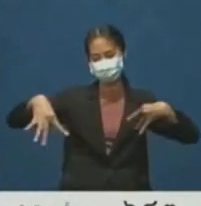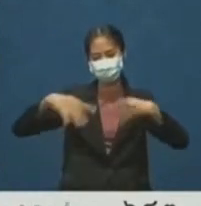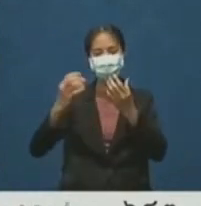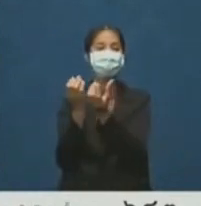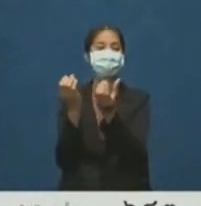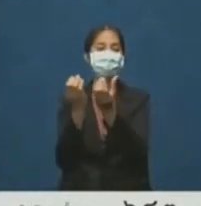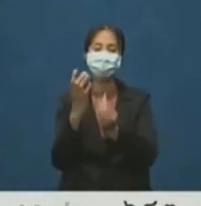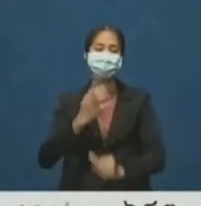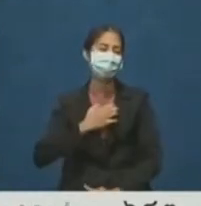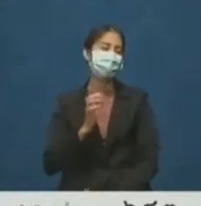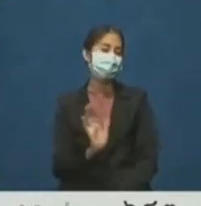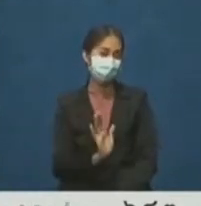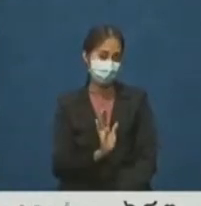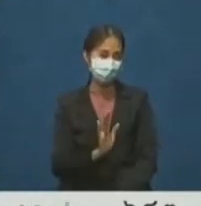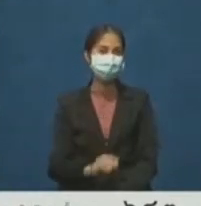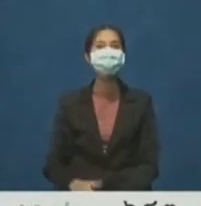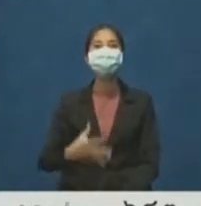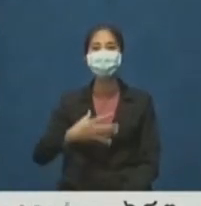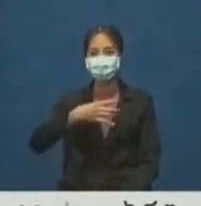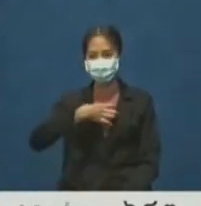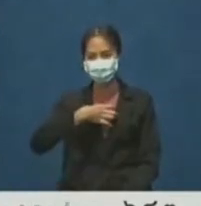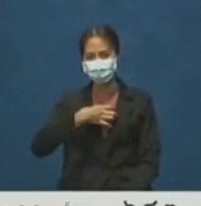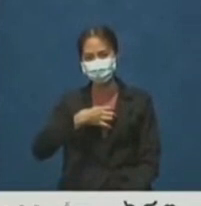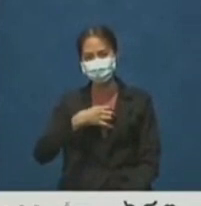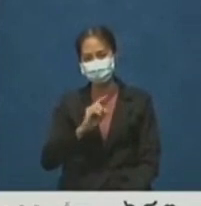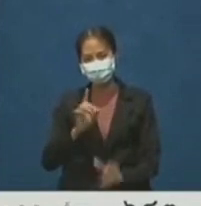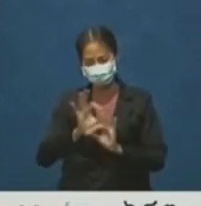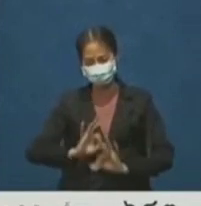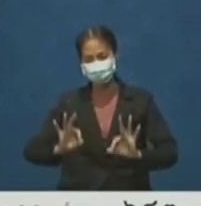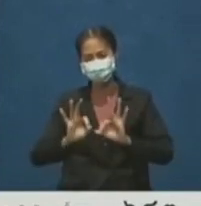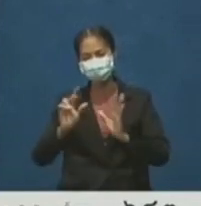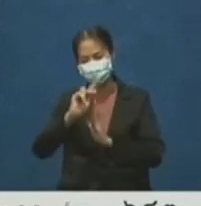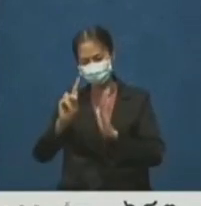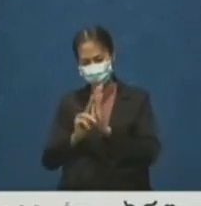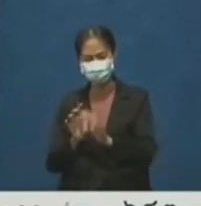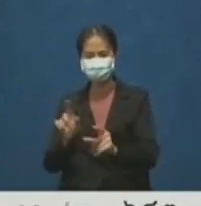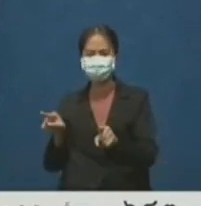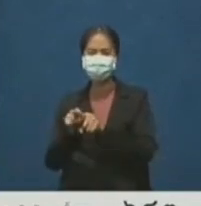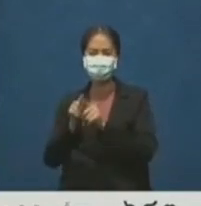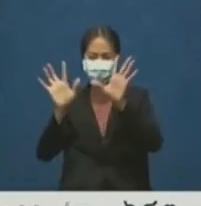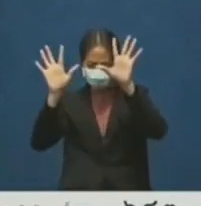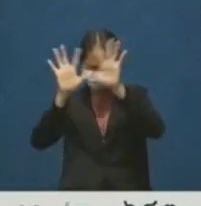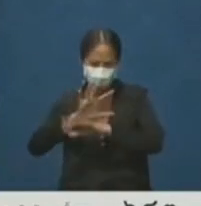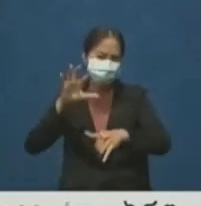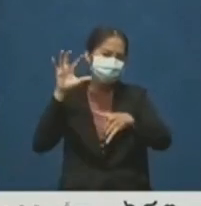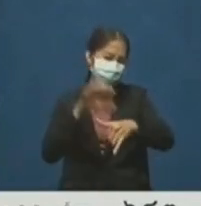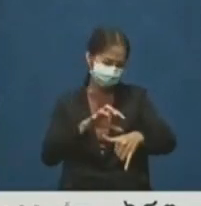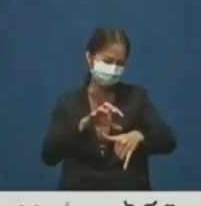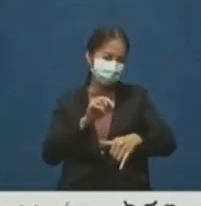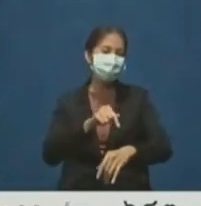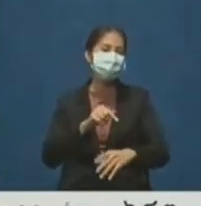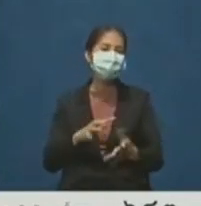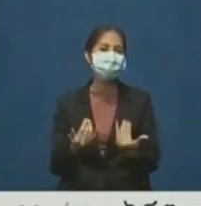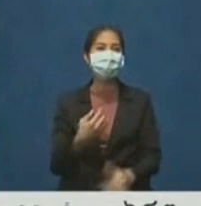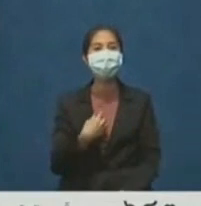รมนูญและที่สำคัญจะเป็นกฎหมายครอบงำตัวบุคคลถ้าท่านประธาน